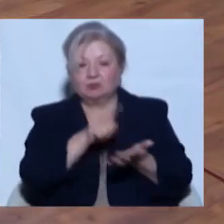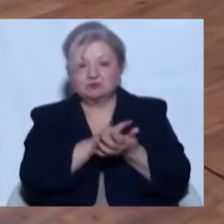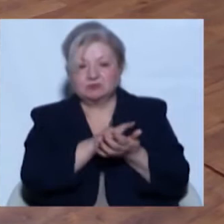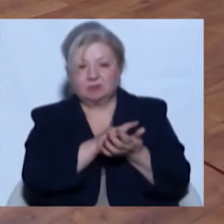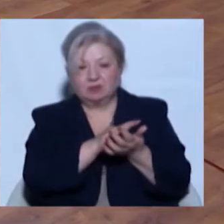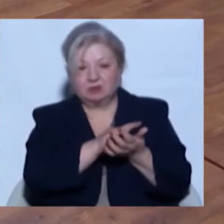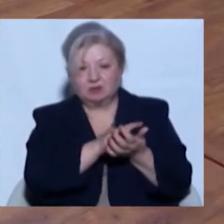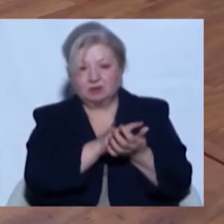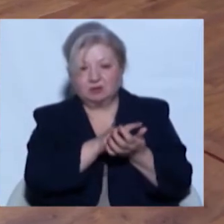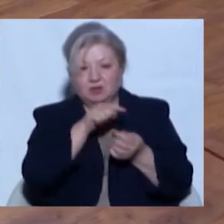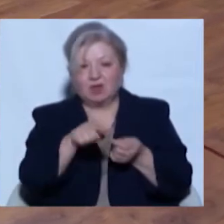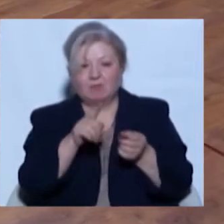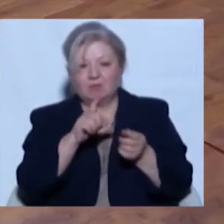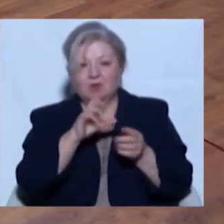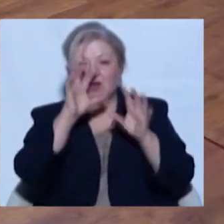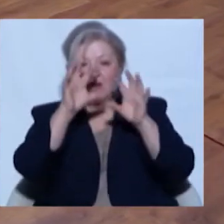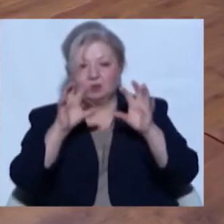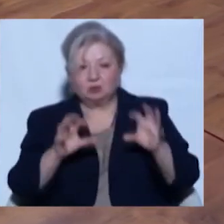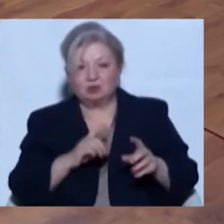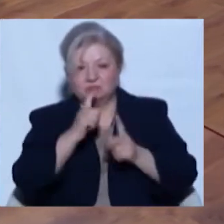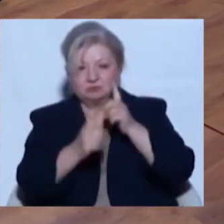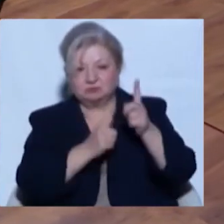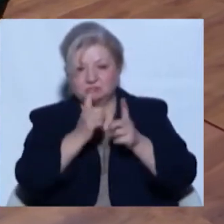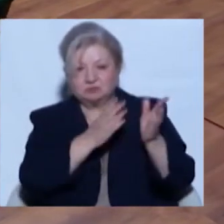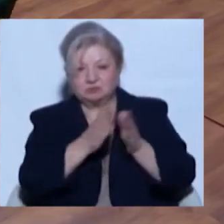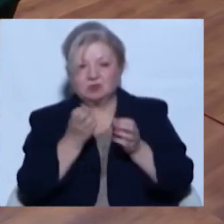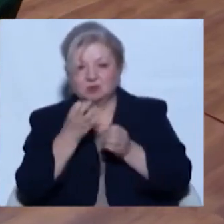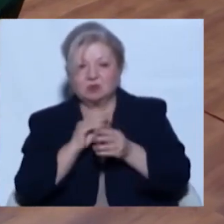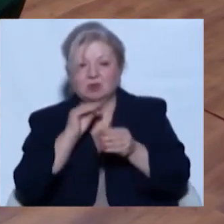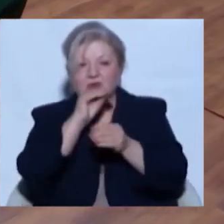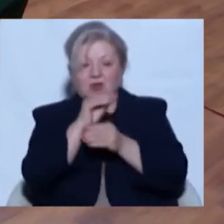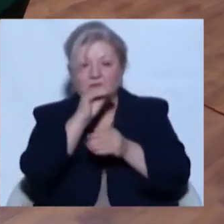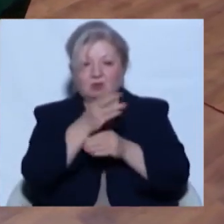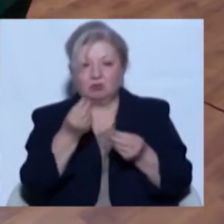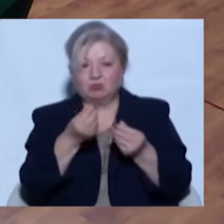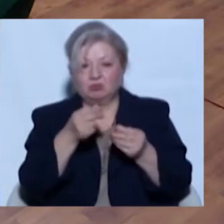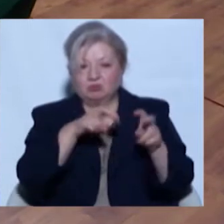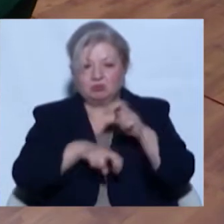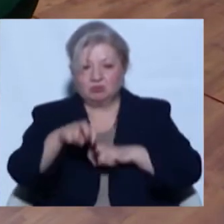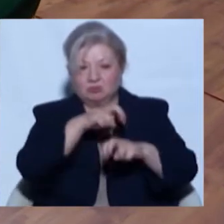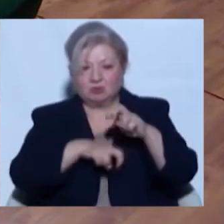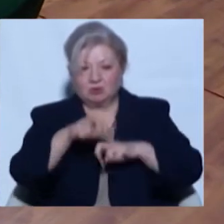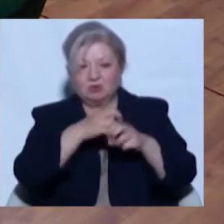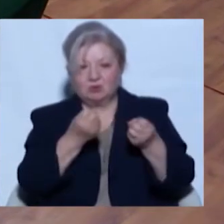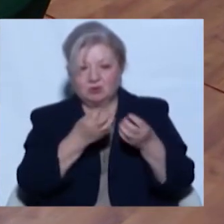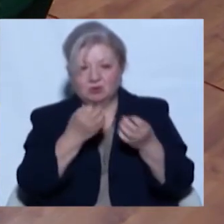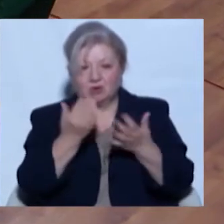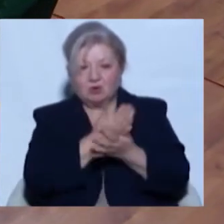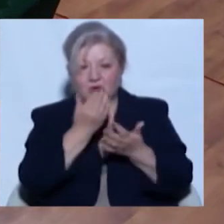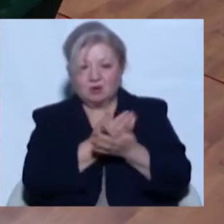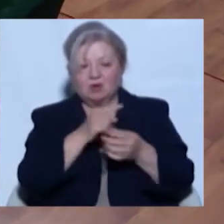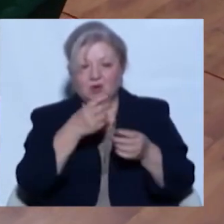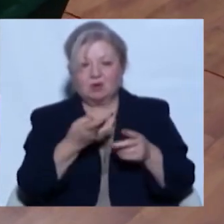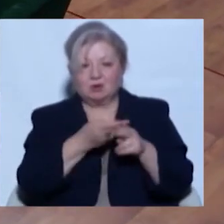აუცილებელია ამ რეფორმების გატარება და კვლავ დამატებითი სახსრების მოძიება და ამისათვის